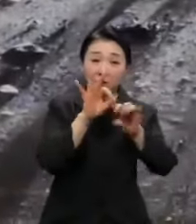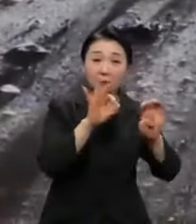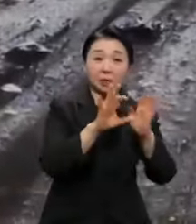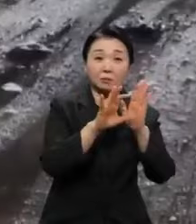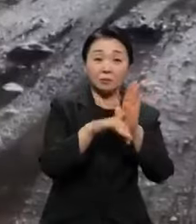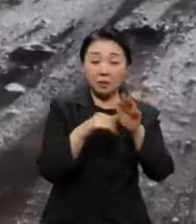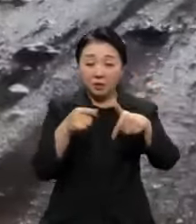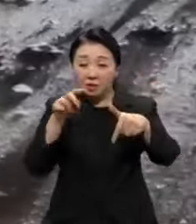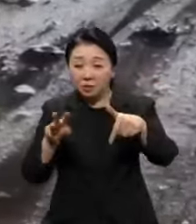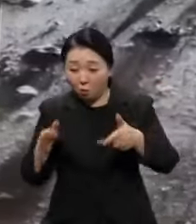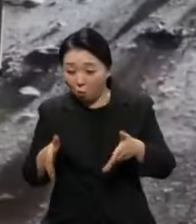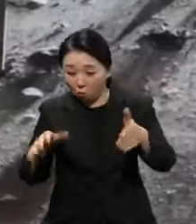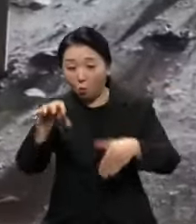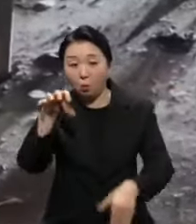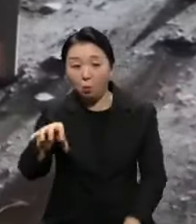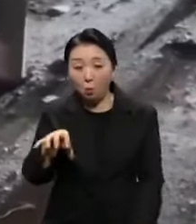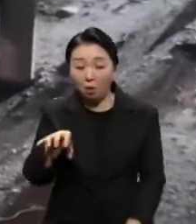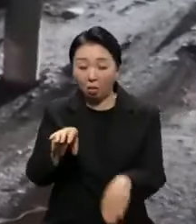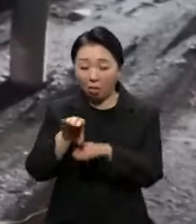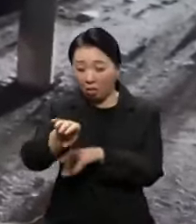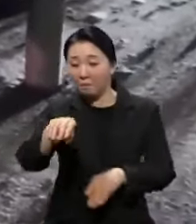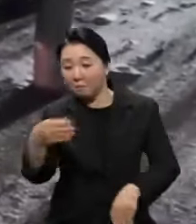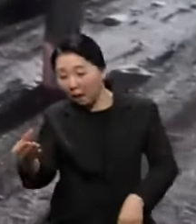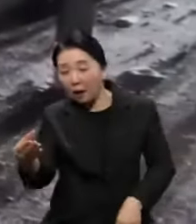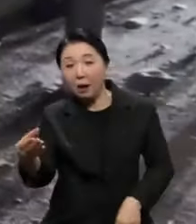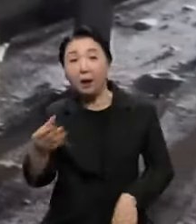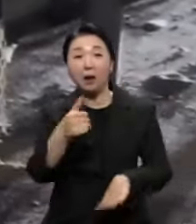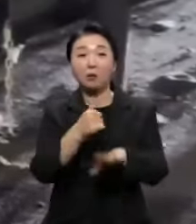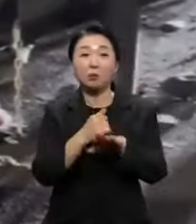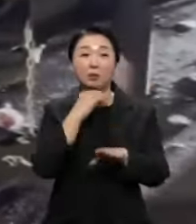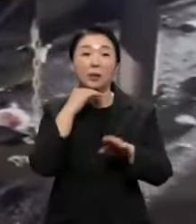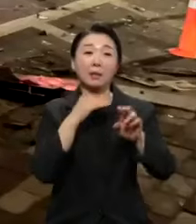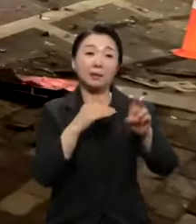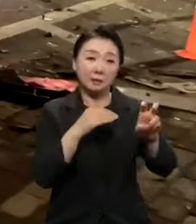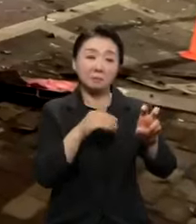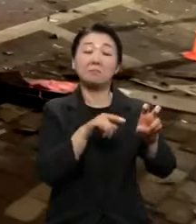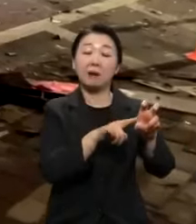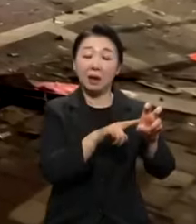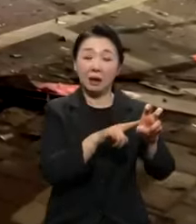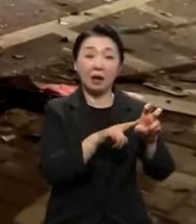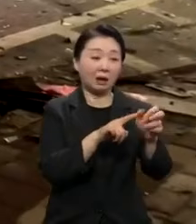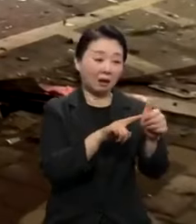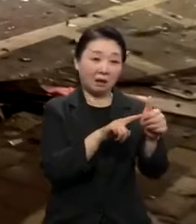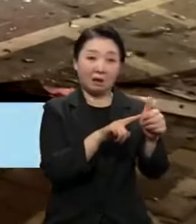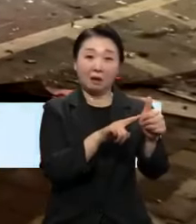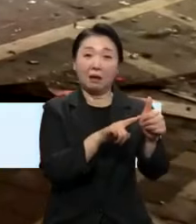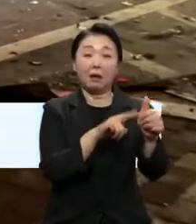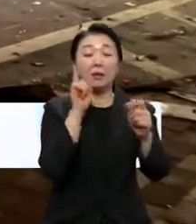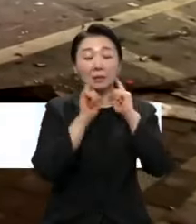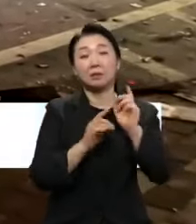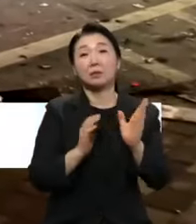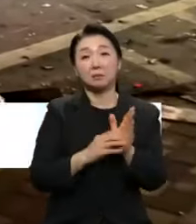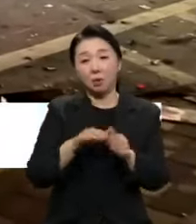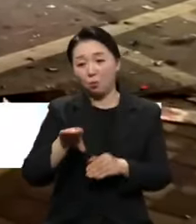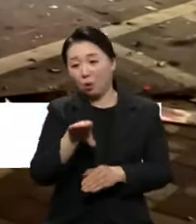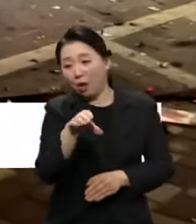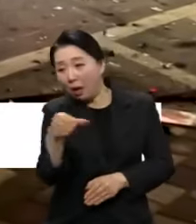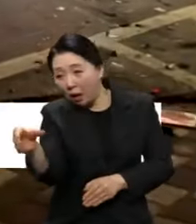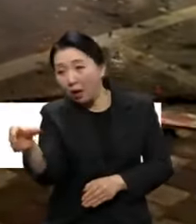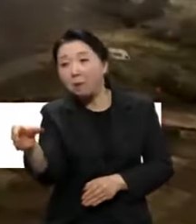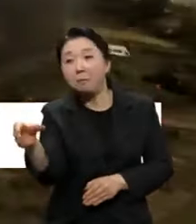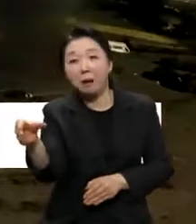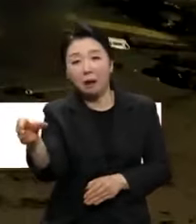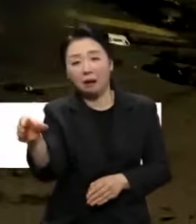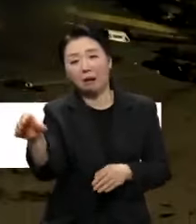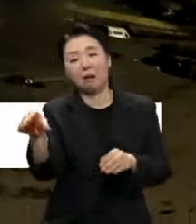청라동 한 도로에서 승용차가 전복돼 20대 운전자가 다쳤습니다 경찰은 량이 을하다 교통섬에 부딪친